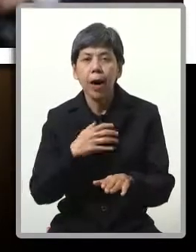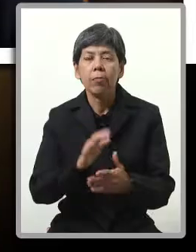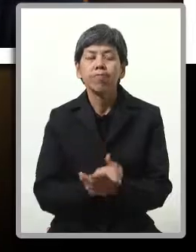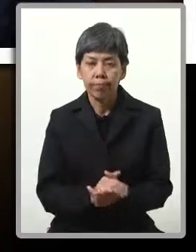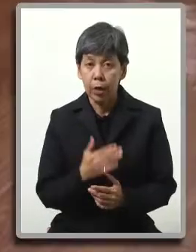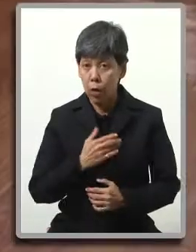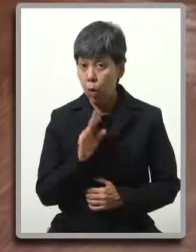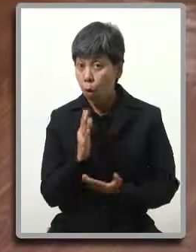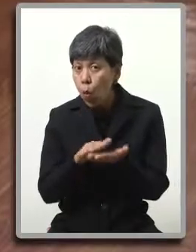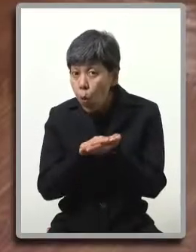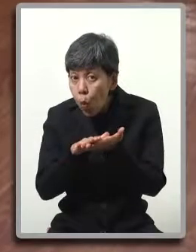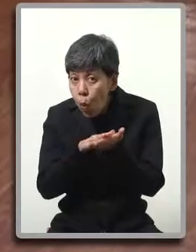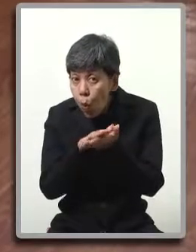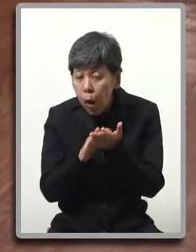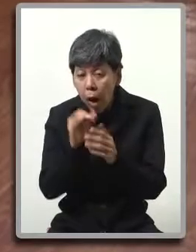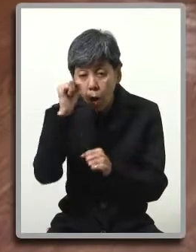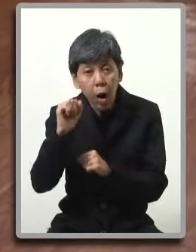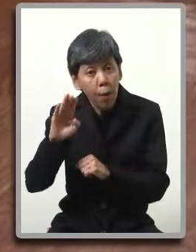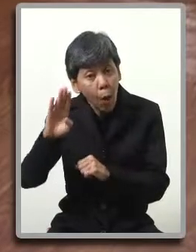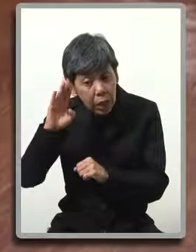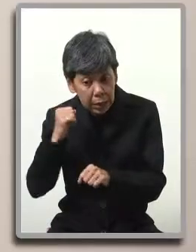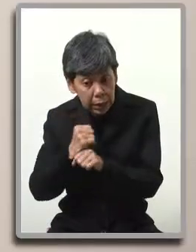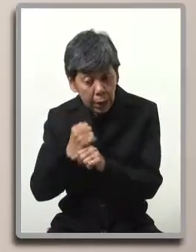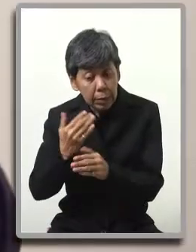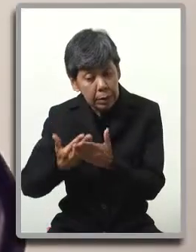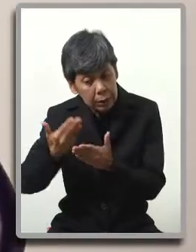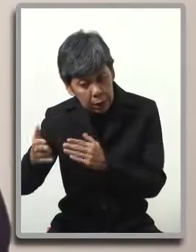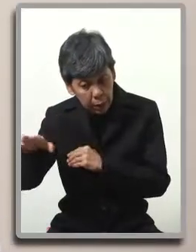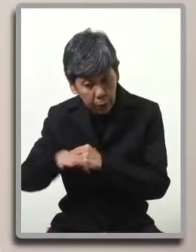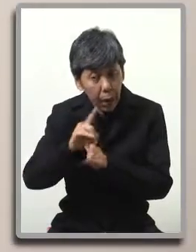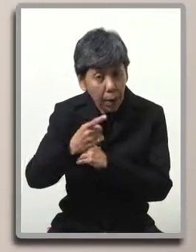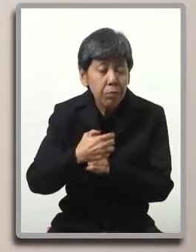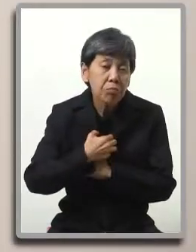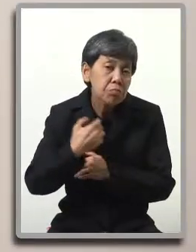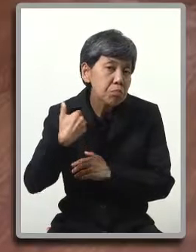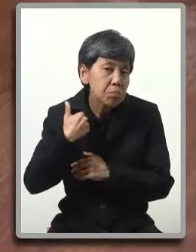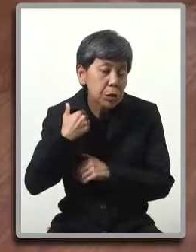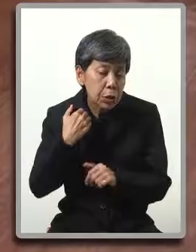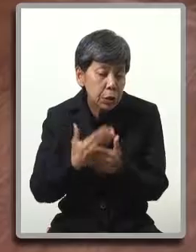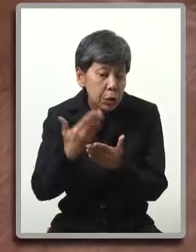าๆไปเสียในถนน ยังไงขออนุญาตท่านนะรถร่วมเนี่ยถ้ามีการซื้อรถให